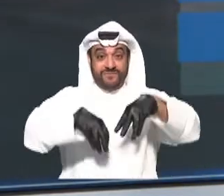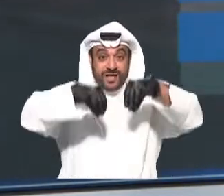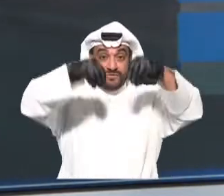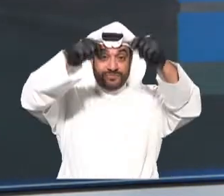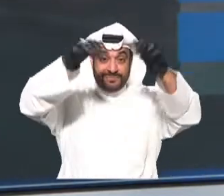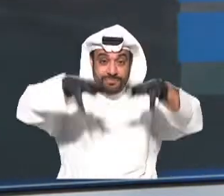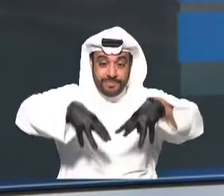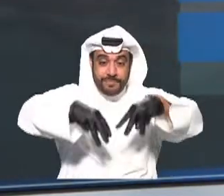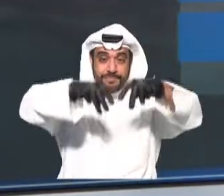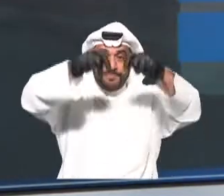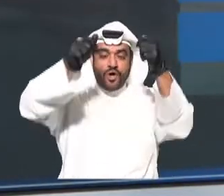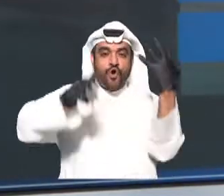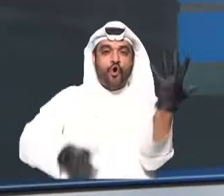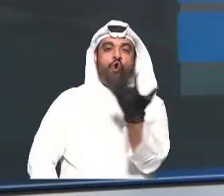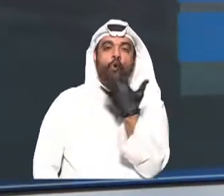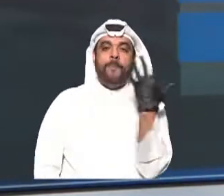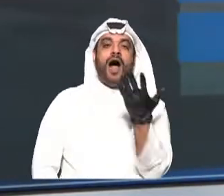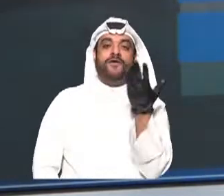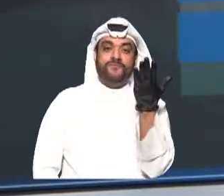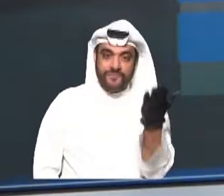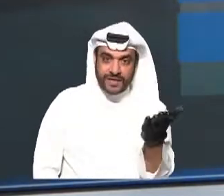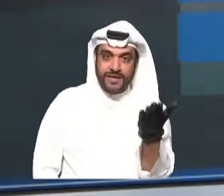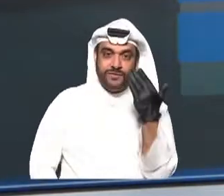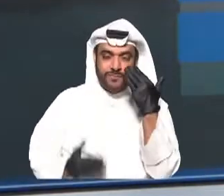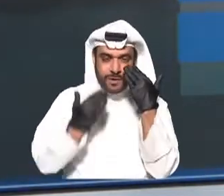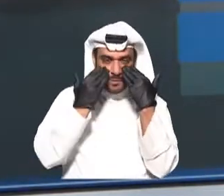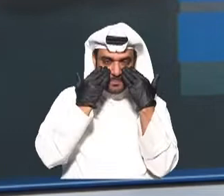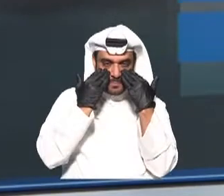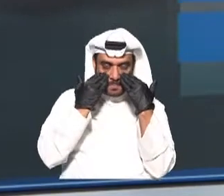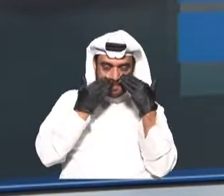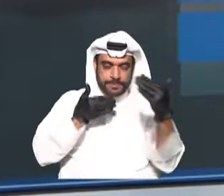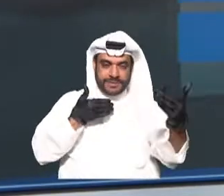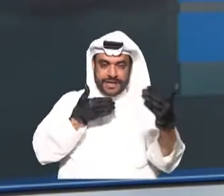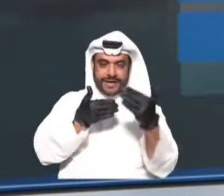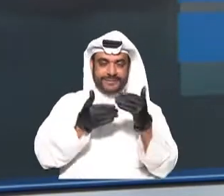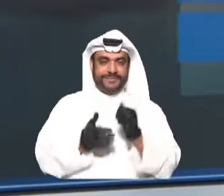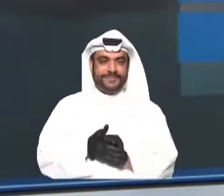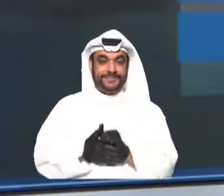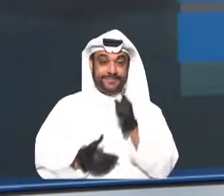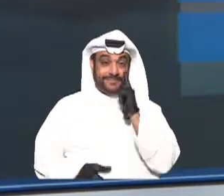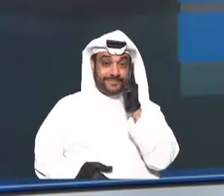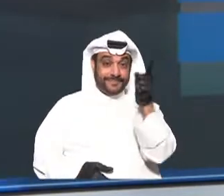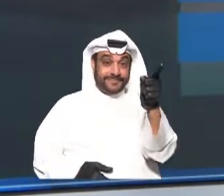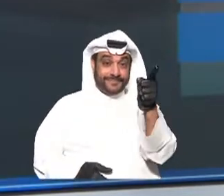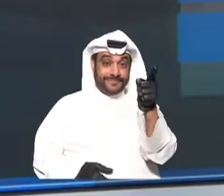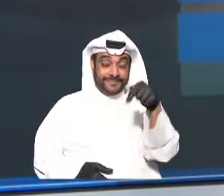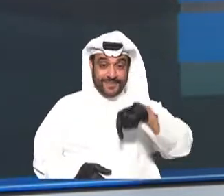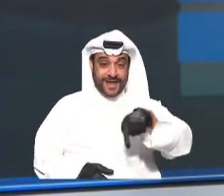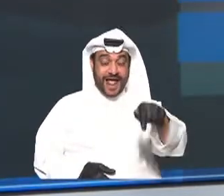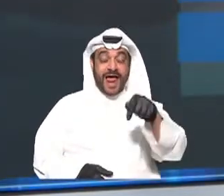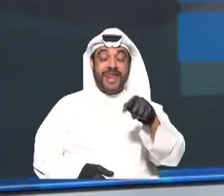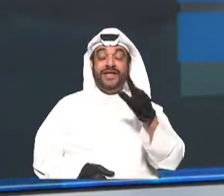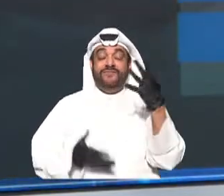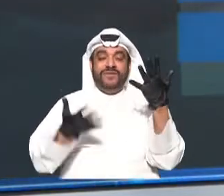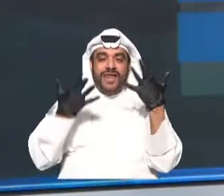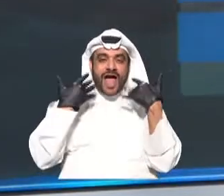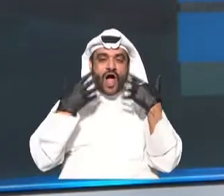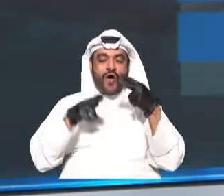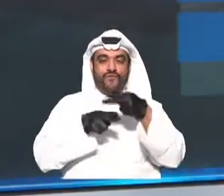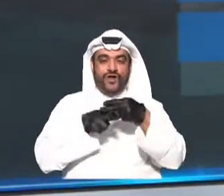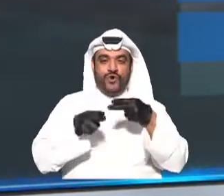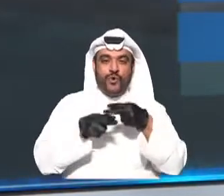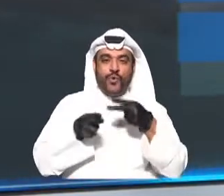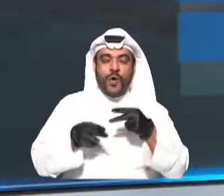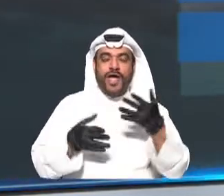وأيضا متوقع أن تقل مدى الرؤية الأفقية على بعض المناطق. نتعرف على تفاصيل أكثر. الطقس الحالي في مدينة الكويت أجواء غامة